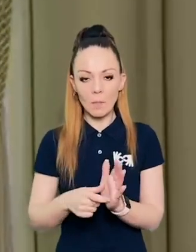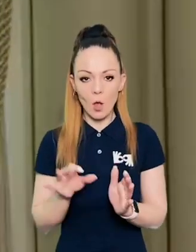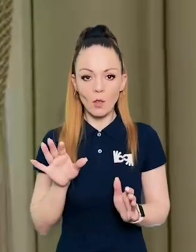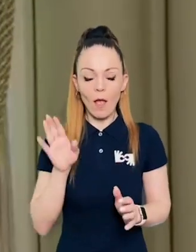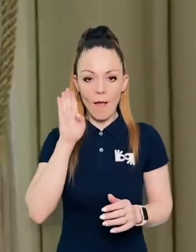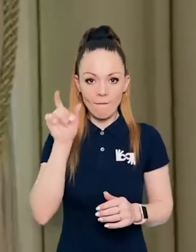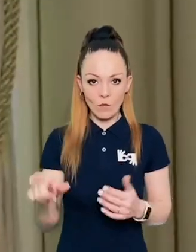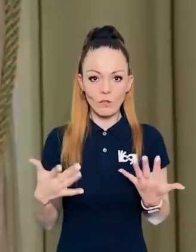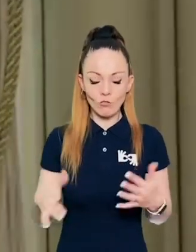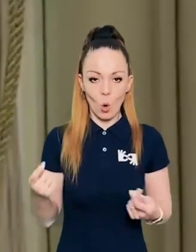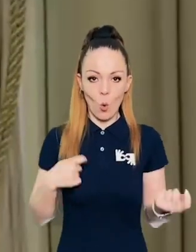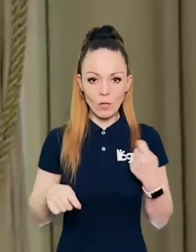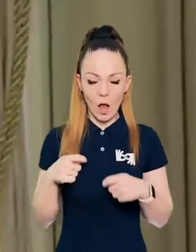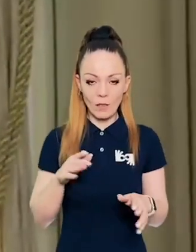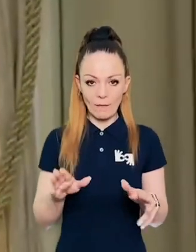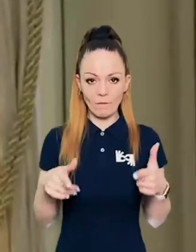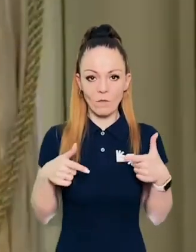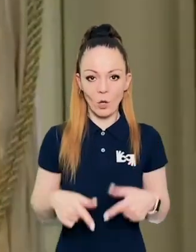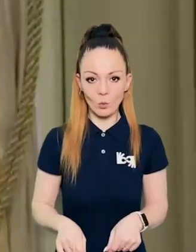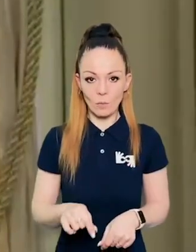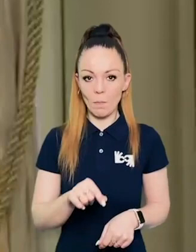знайшла його, він вже був одягнений в костюмі,